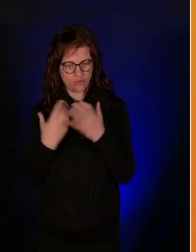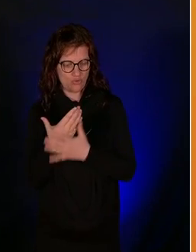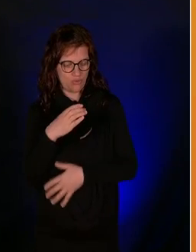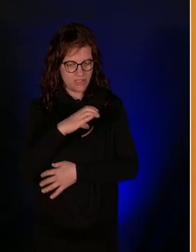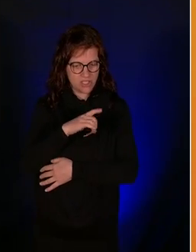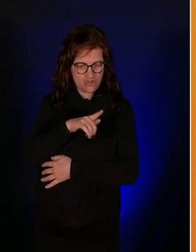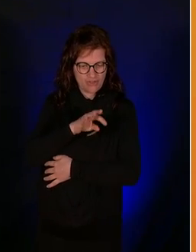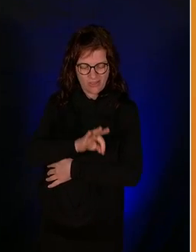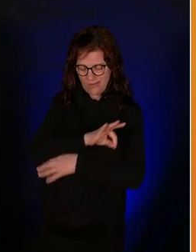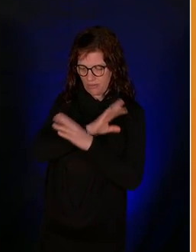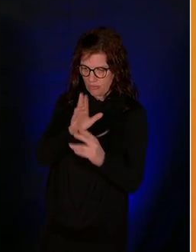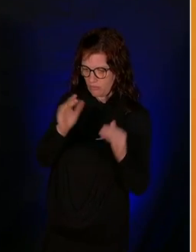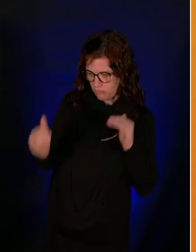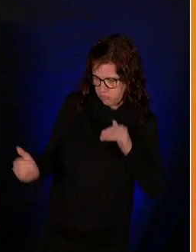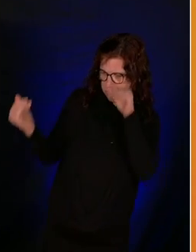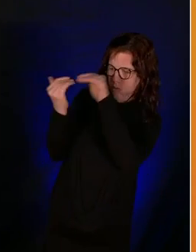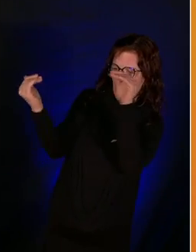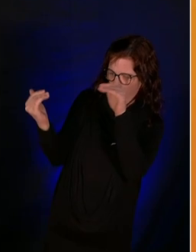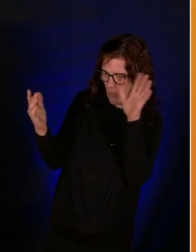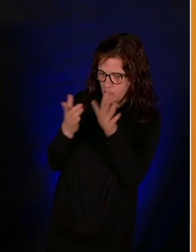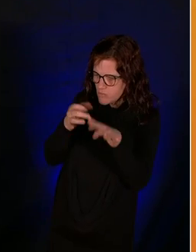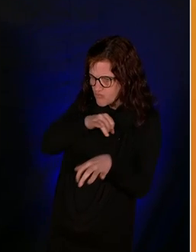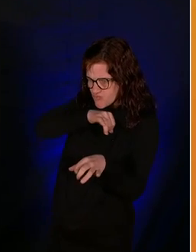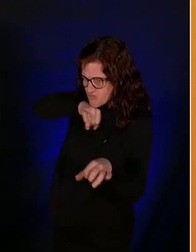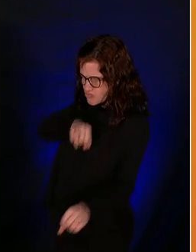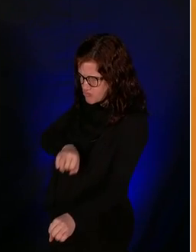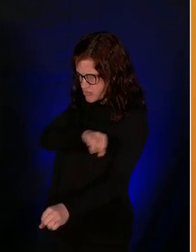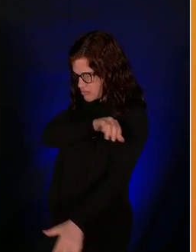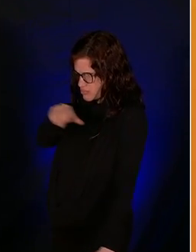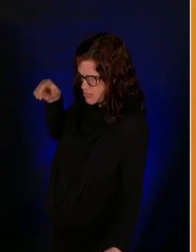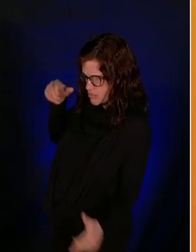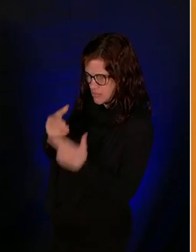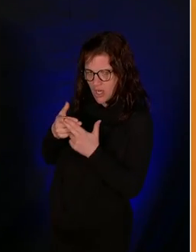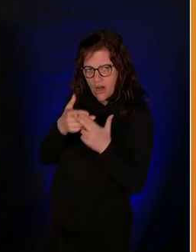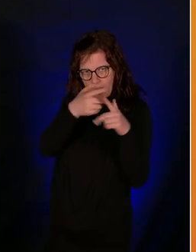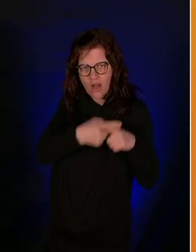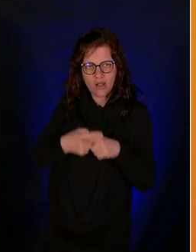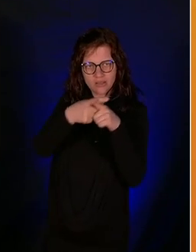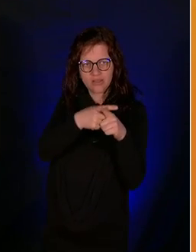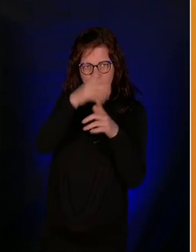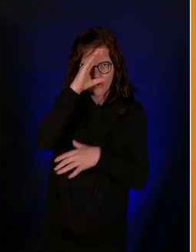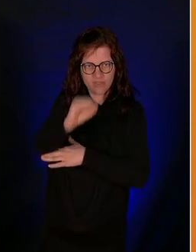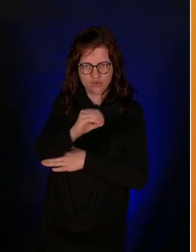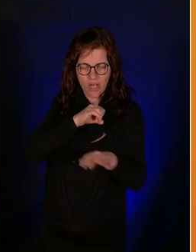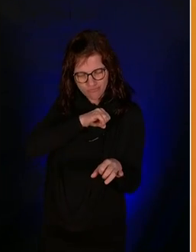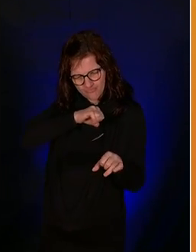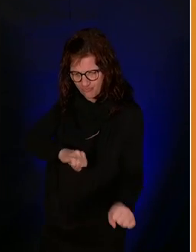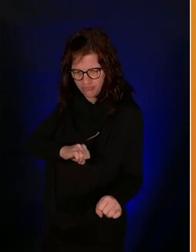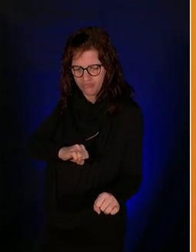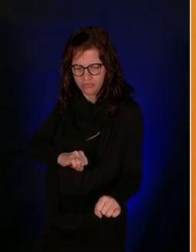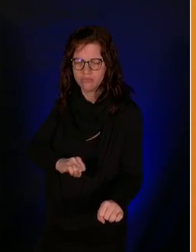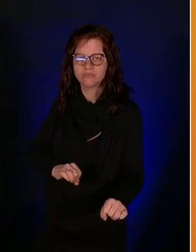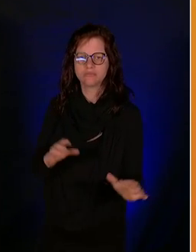de l'attaque subie. Hein, aucune concession, une riposte interprofessionnelle. On n'a rien lâché, on a